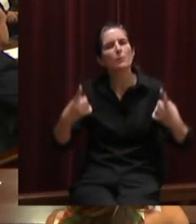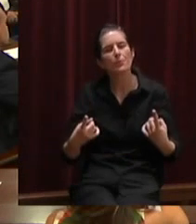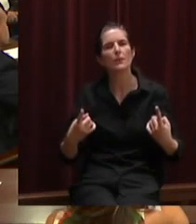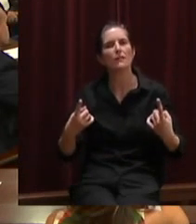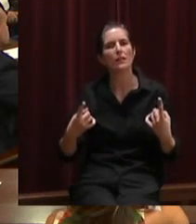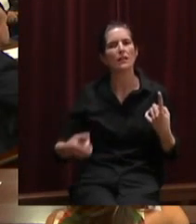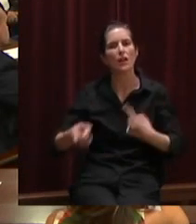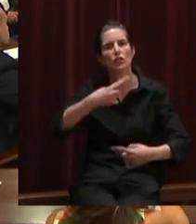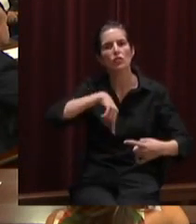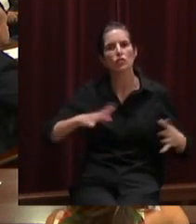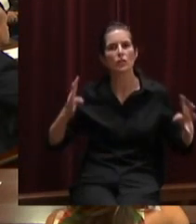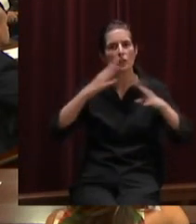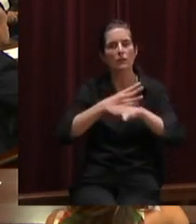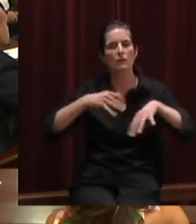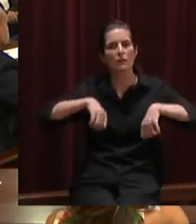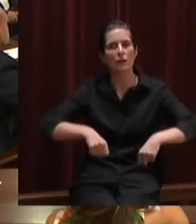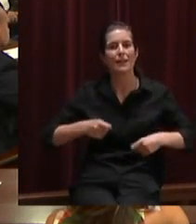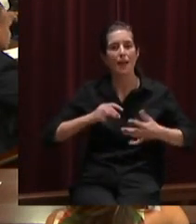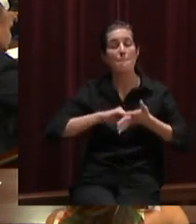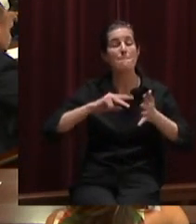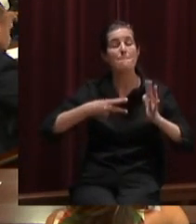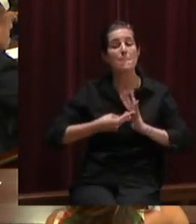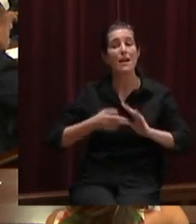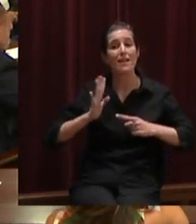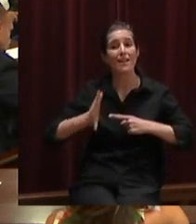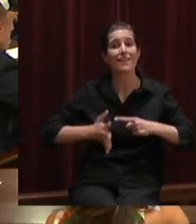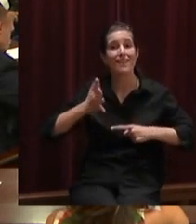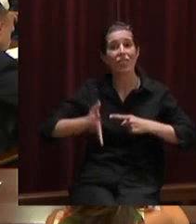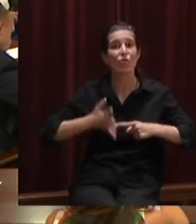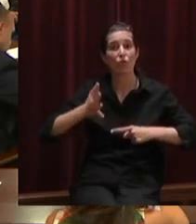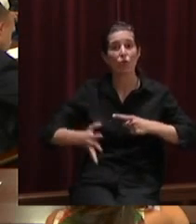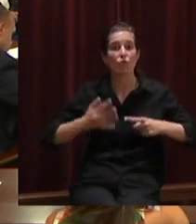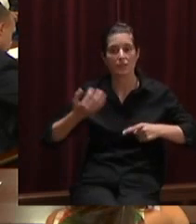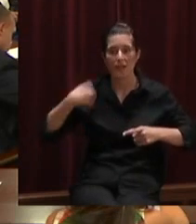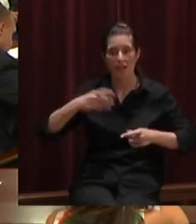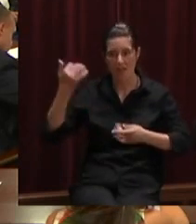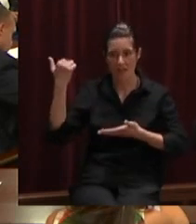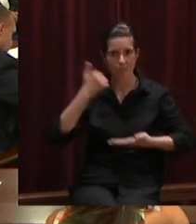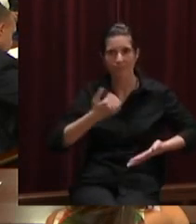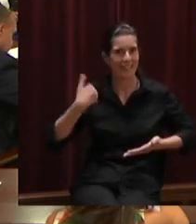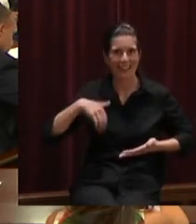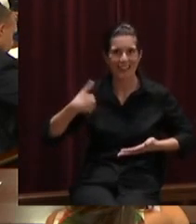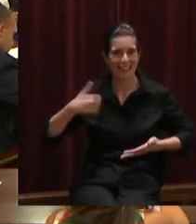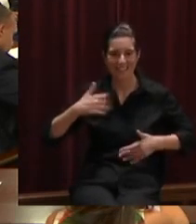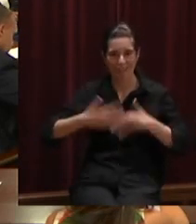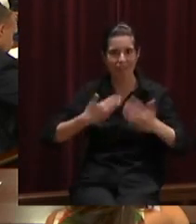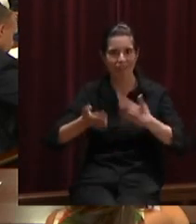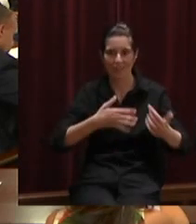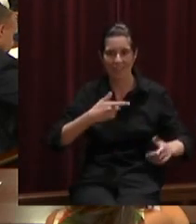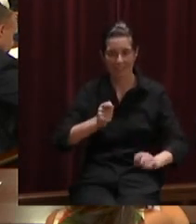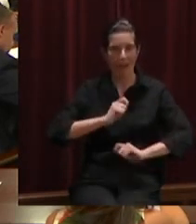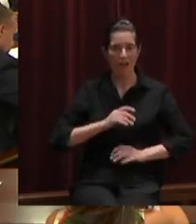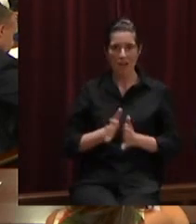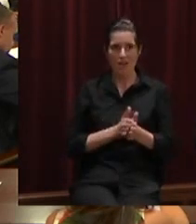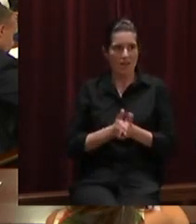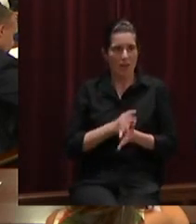legislatura amb un pla d'indústria en marxa i dotat econòmicament. Aquest fet és, en si, pura motivació. Ens dona l'opció